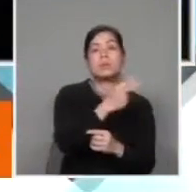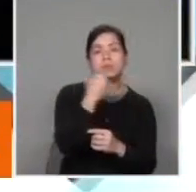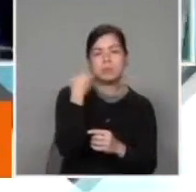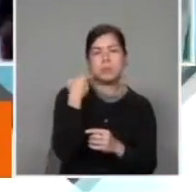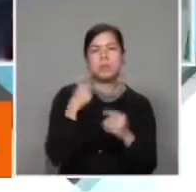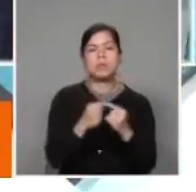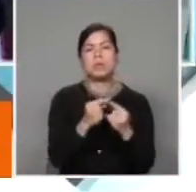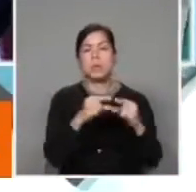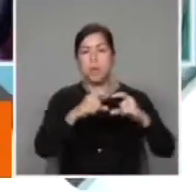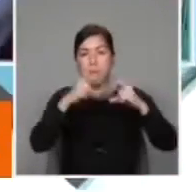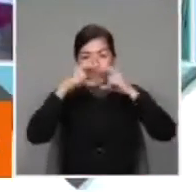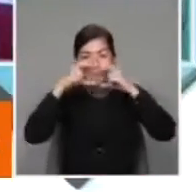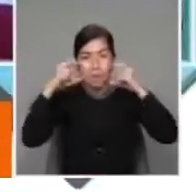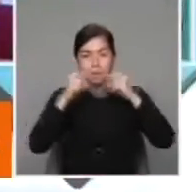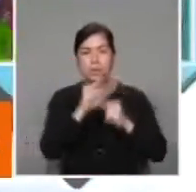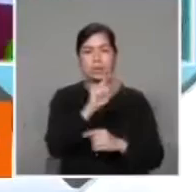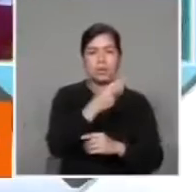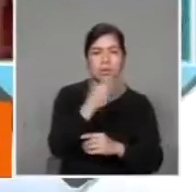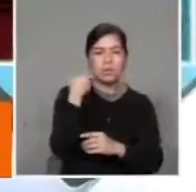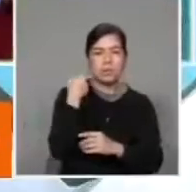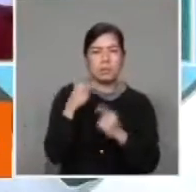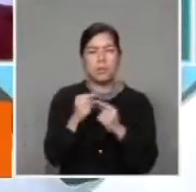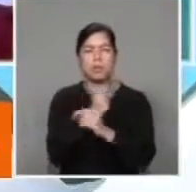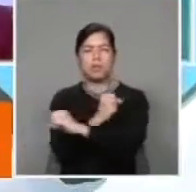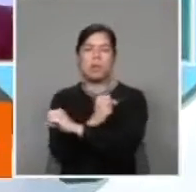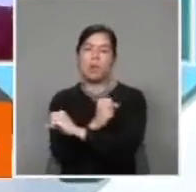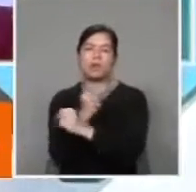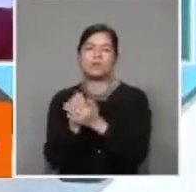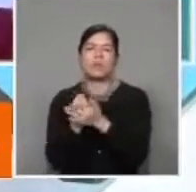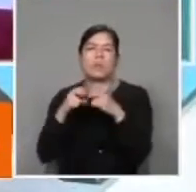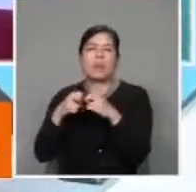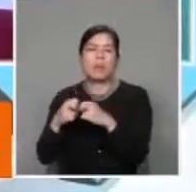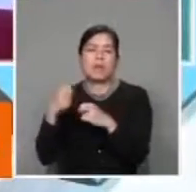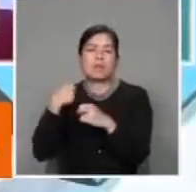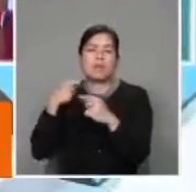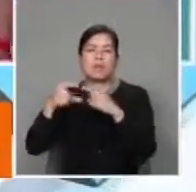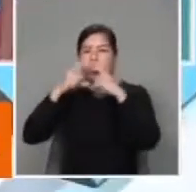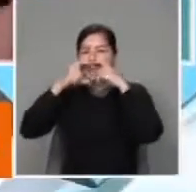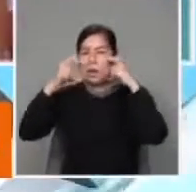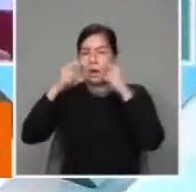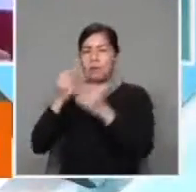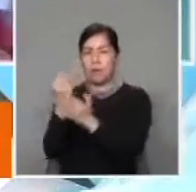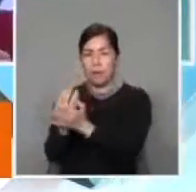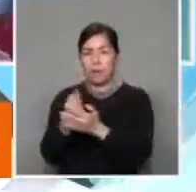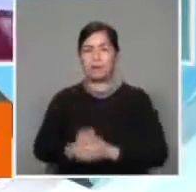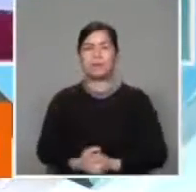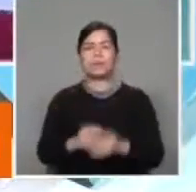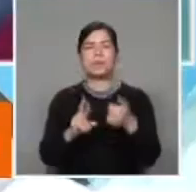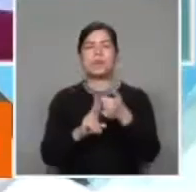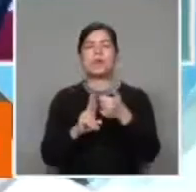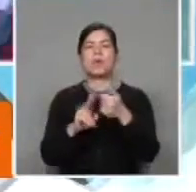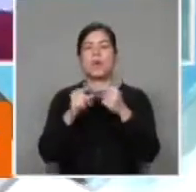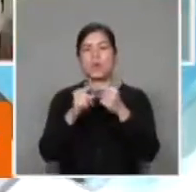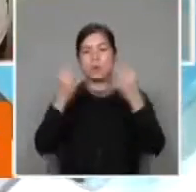อนามัยราคาแพงและไม่เพียงพอต่อความต้องการของประชาชนครับเรื่องนี้นายจุรินทร์ลักษณวิสิทธิ์รองนายกรัฐมนตรีและรัฐม